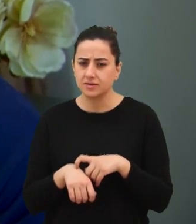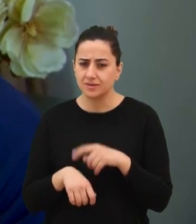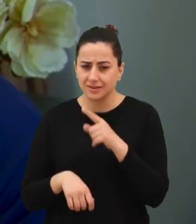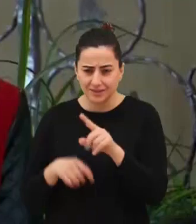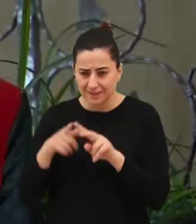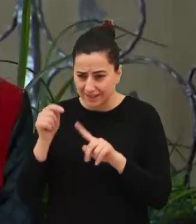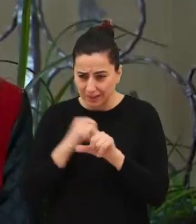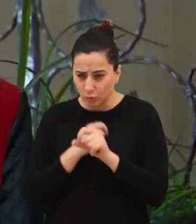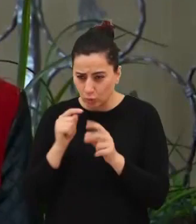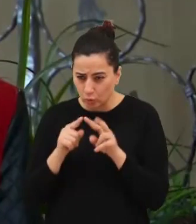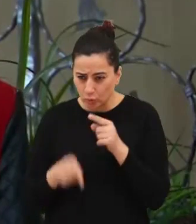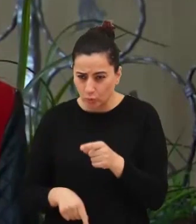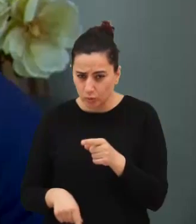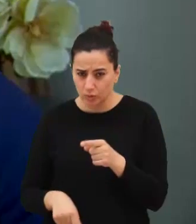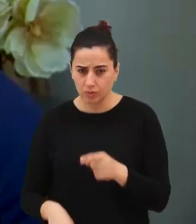Nilgün?